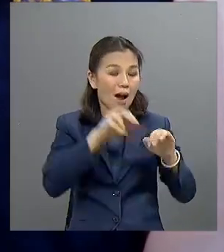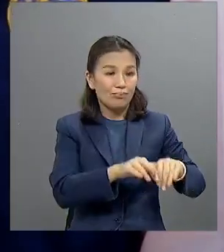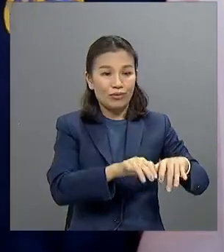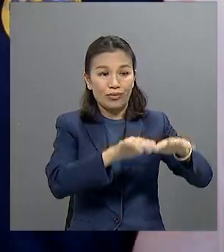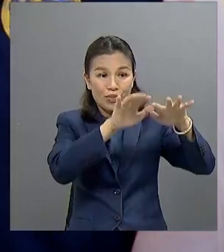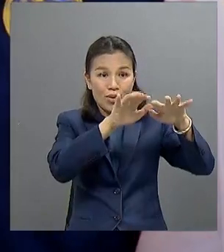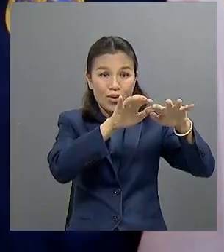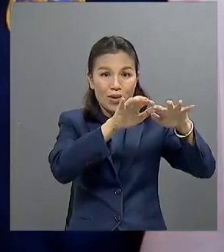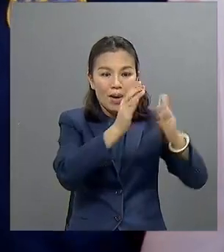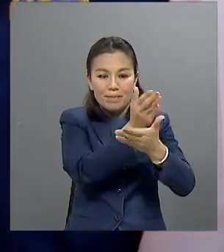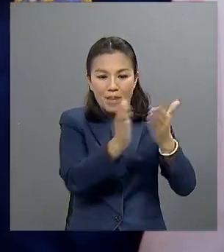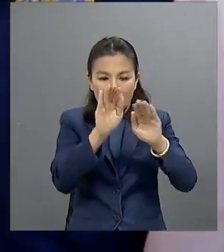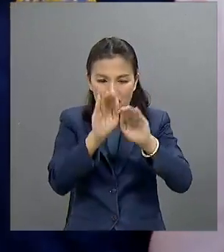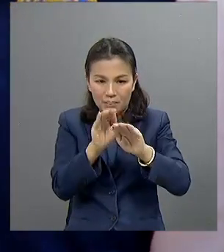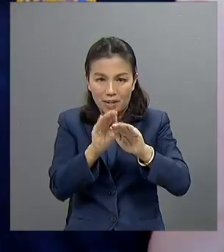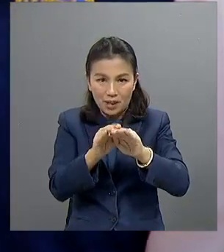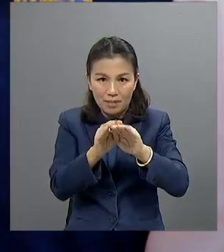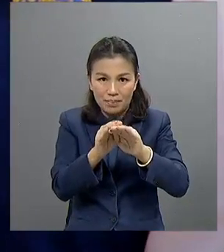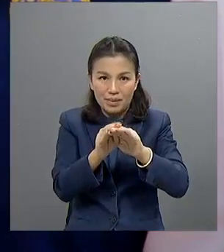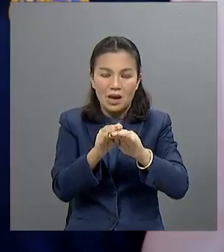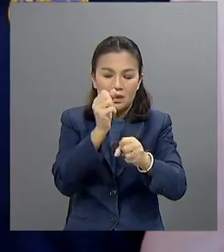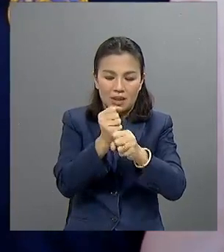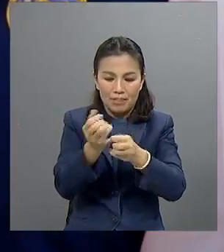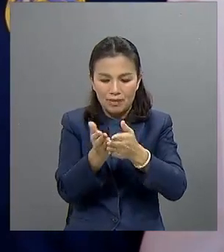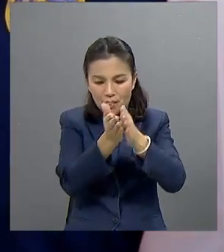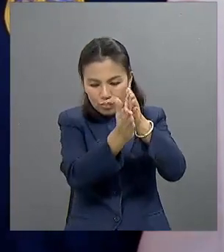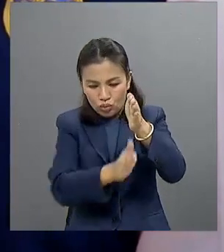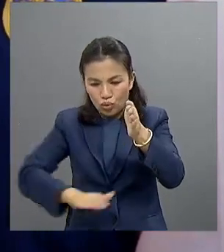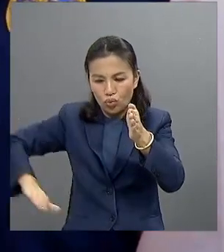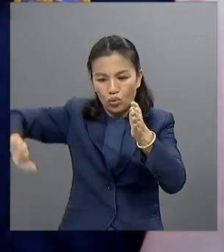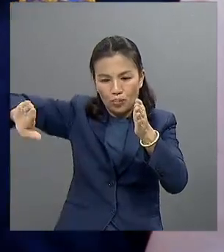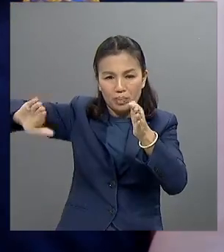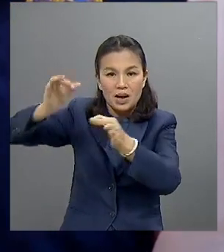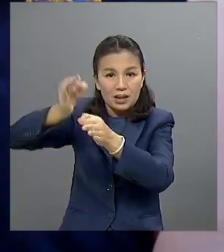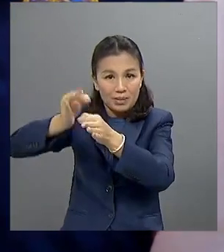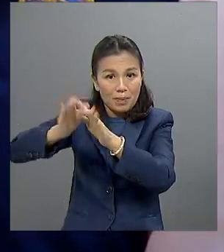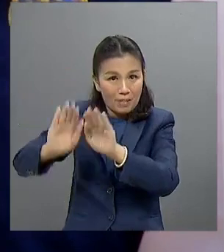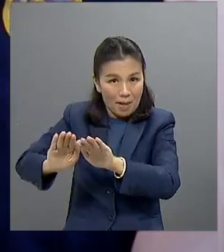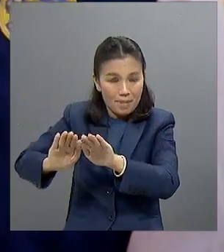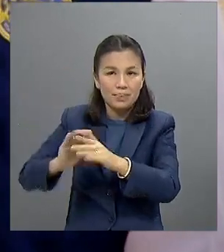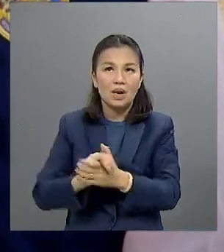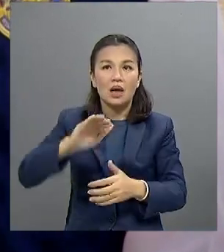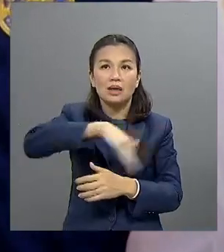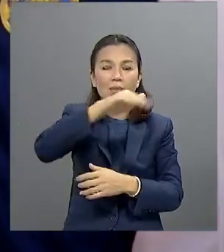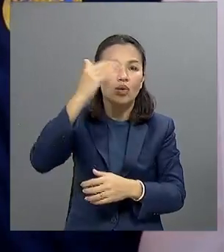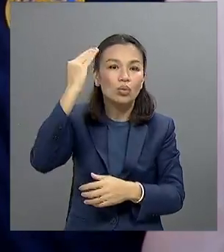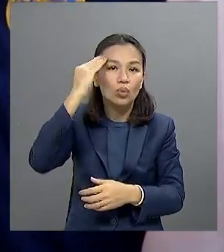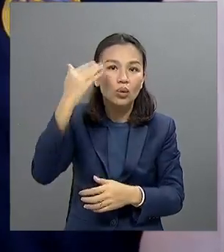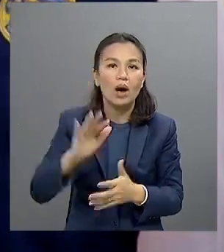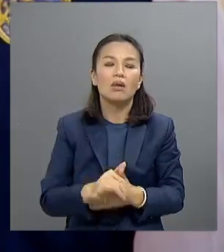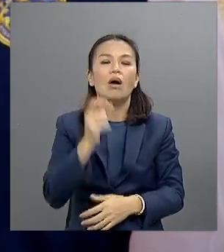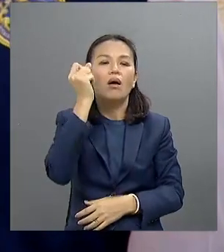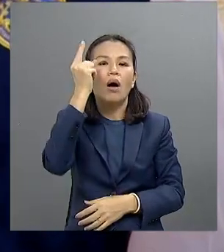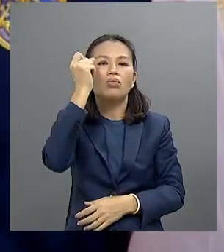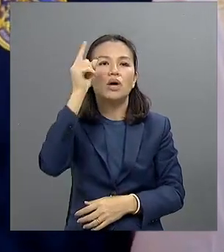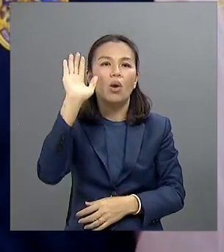ที่อยู่ใต้ดินโดยหลุมธนาคารน้ำใต้ดินซึ่งเมื่อได้รับการให้ความรู้แล้วทุกคนเริ่มพอจะเห็นภาพและเข้าใจว่าธนาค